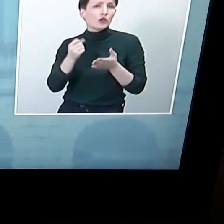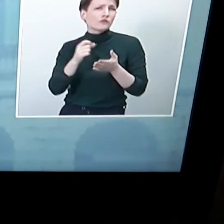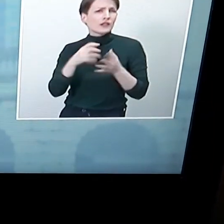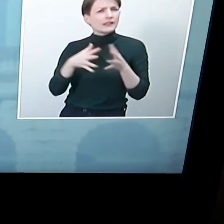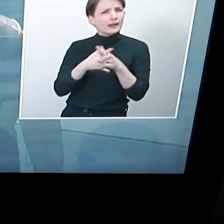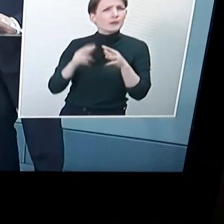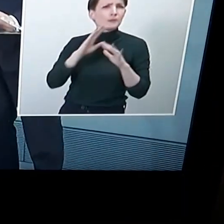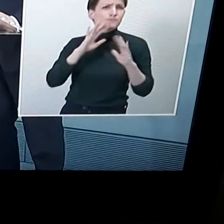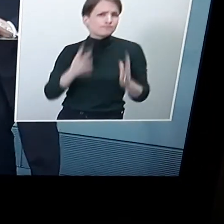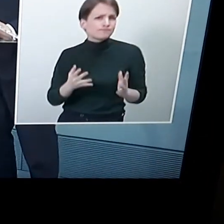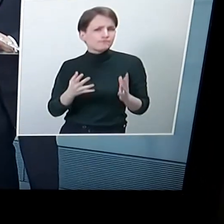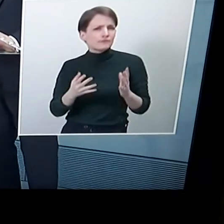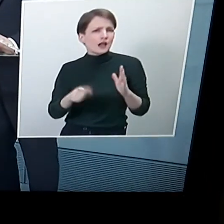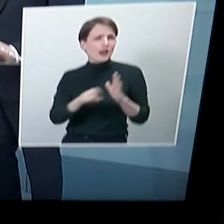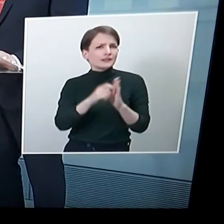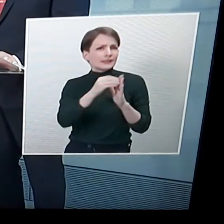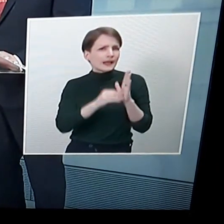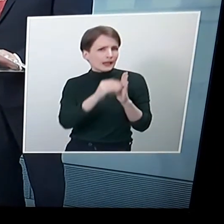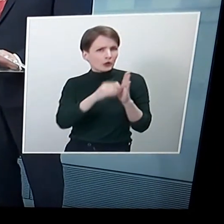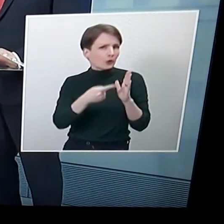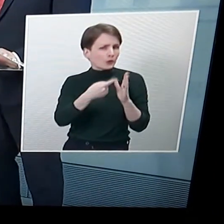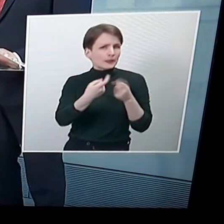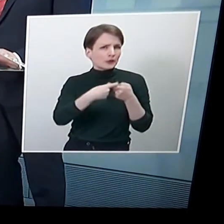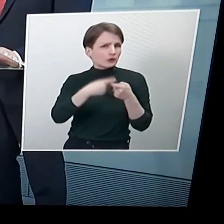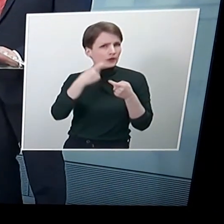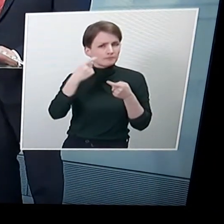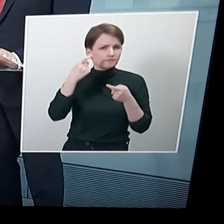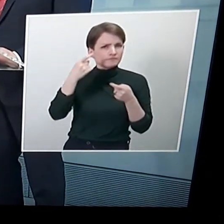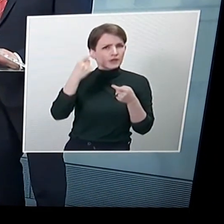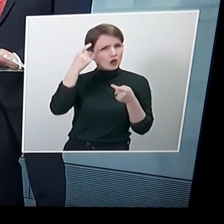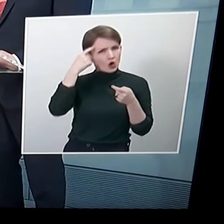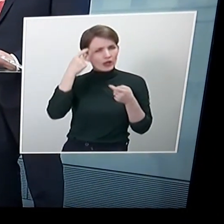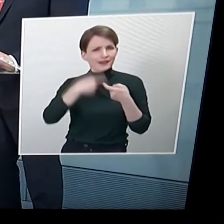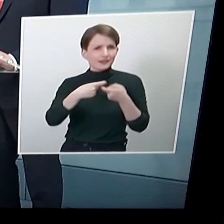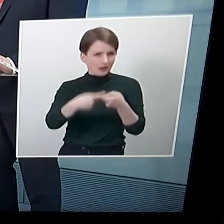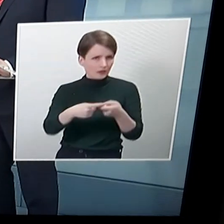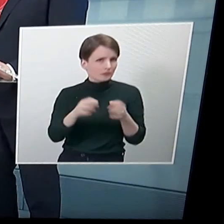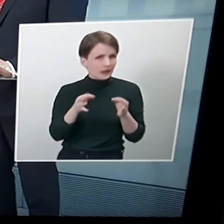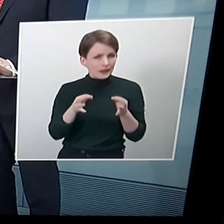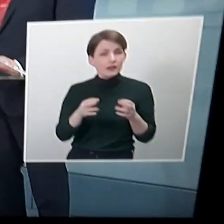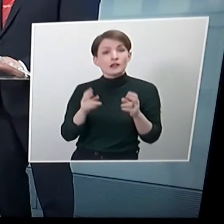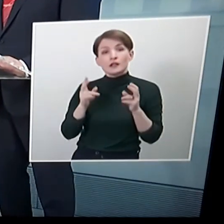lainsäädännön logiikkaa ja sitä, minkä takia nämä rajoitukset kohdistavat